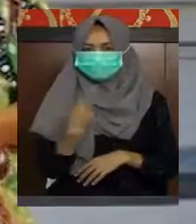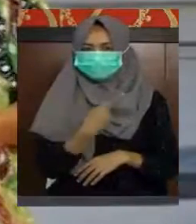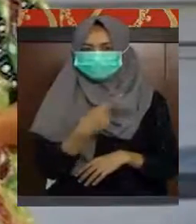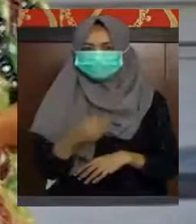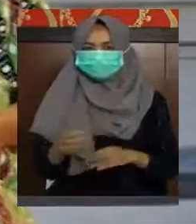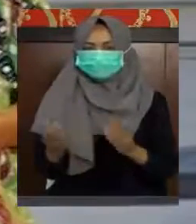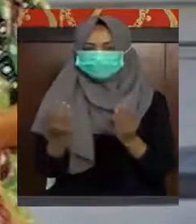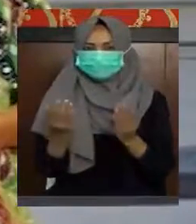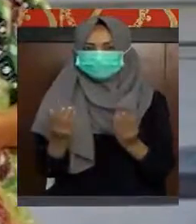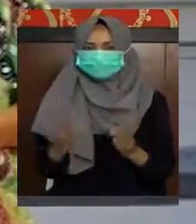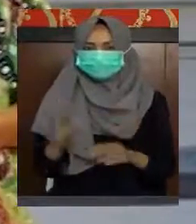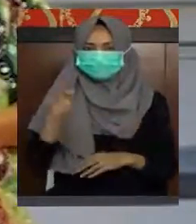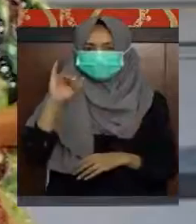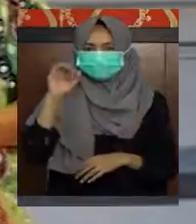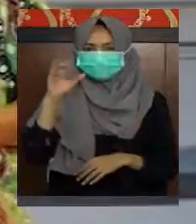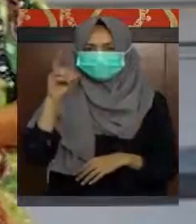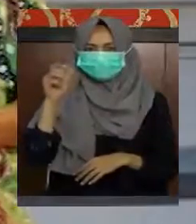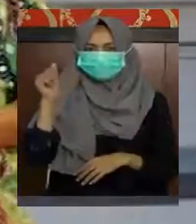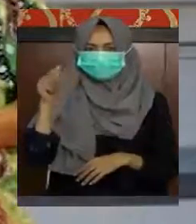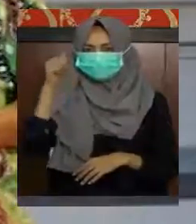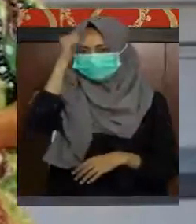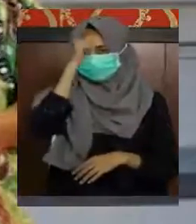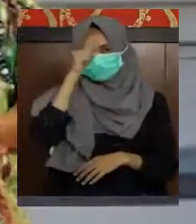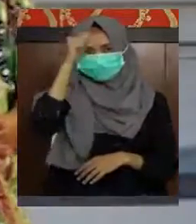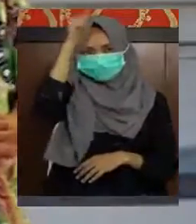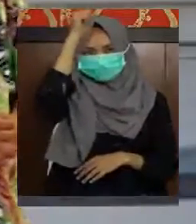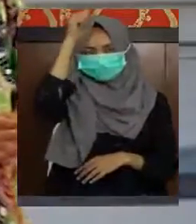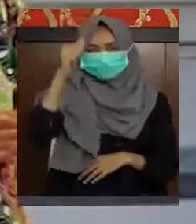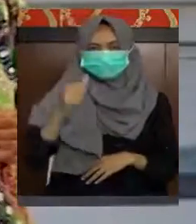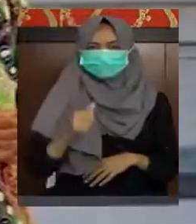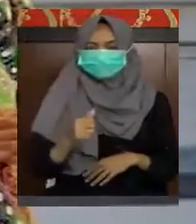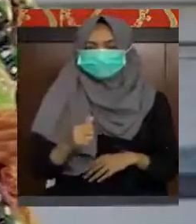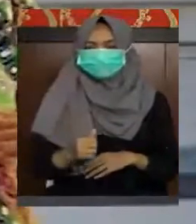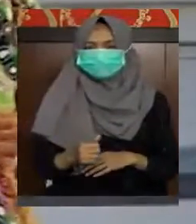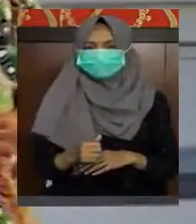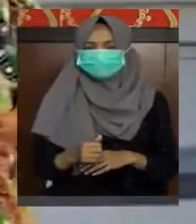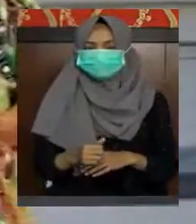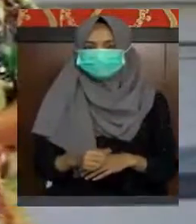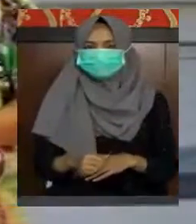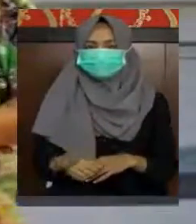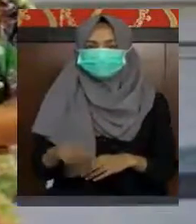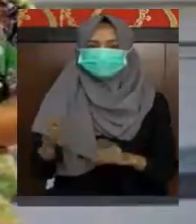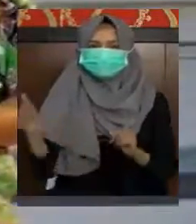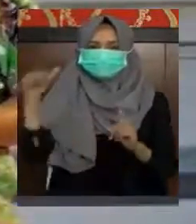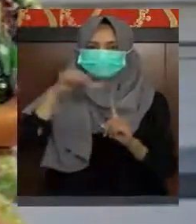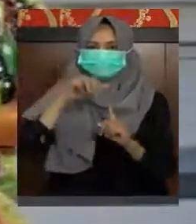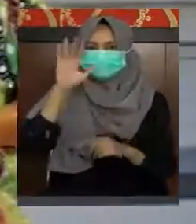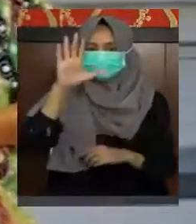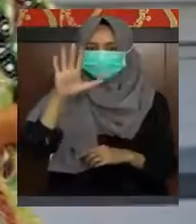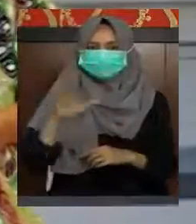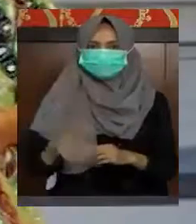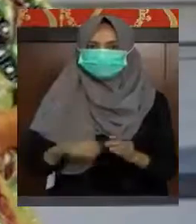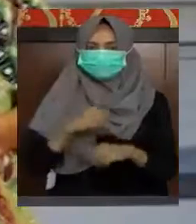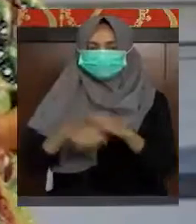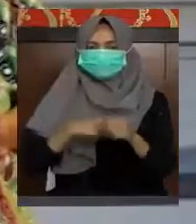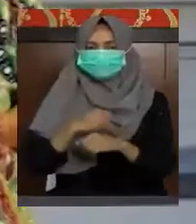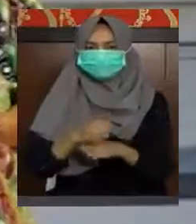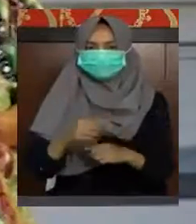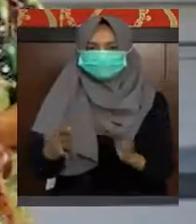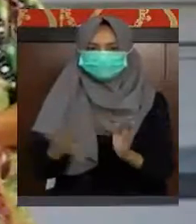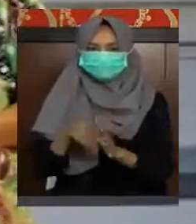yang lebih sejahtera ke depan. Dan semoga perjuangan kita ini selalu dalam lindungan,